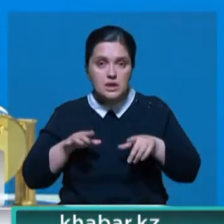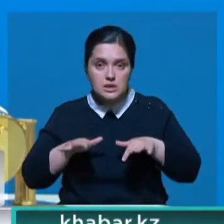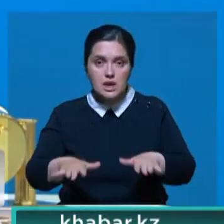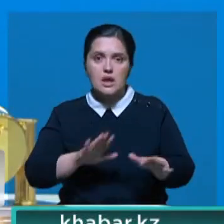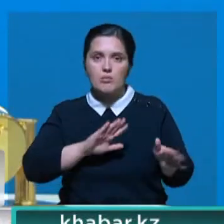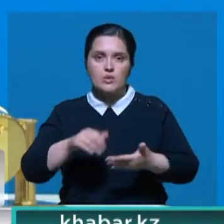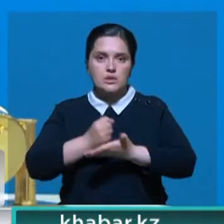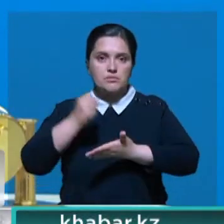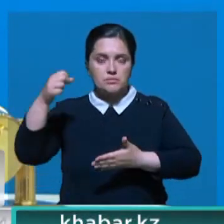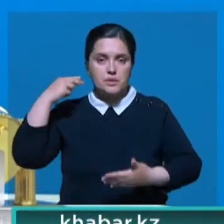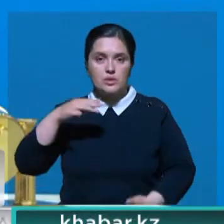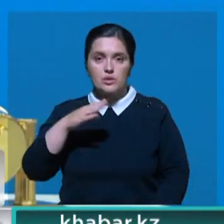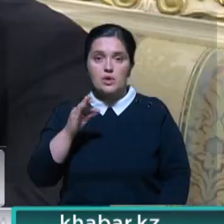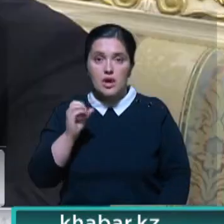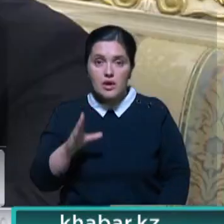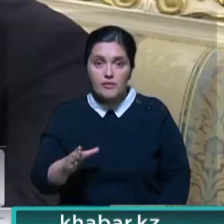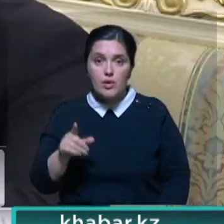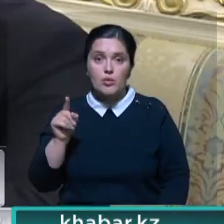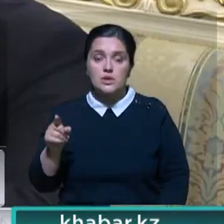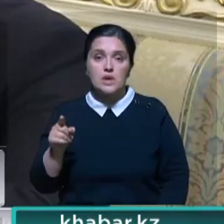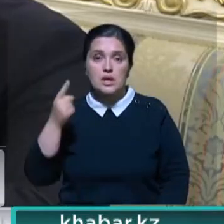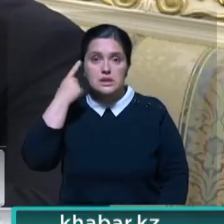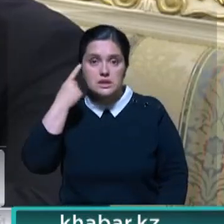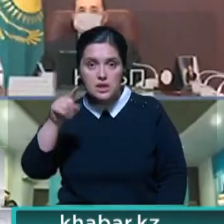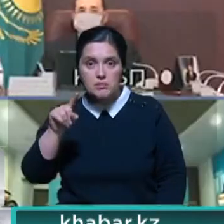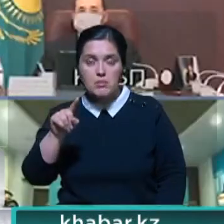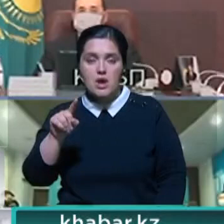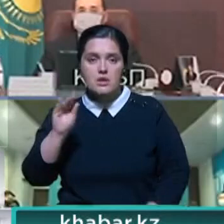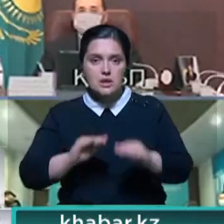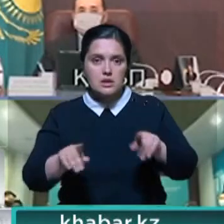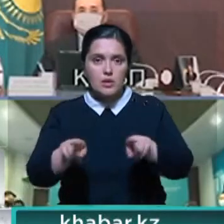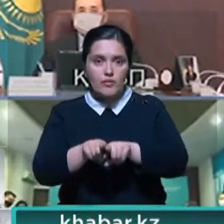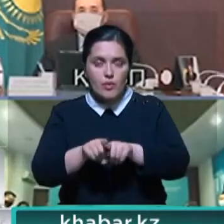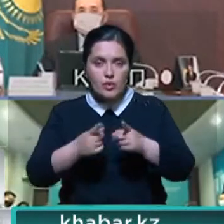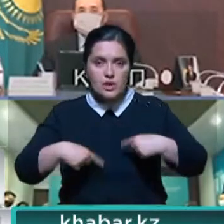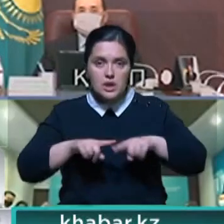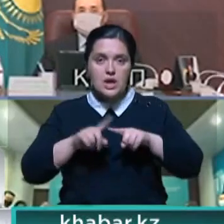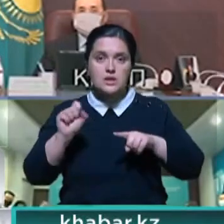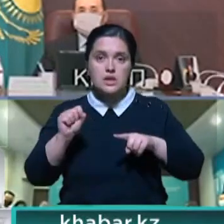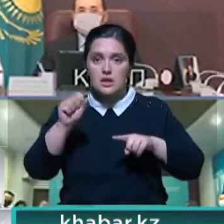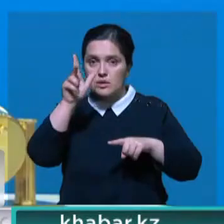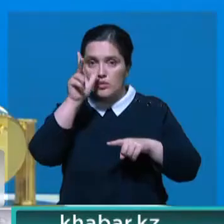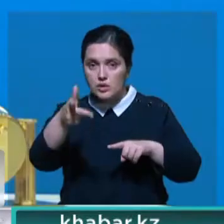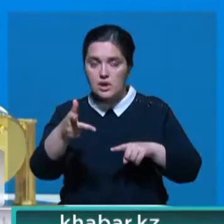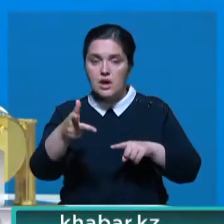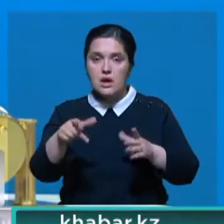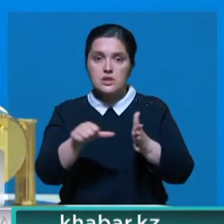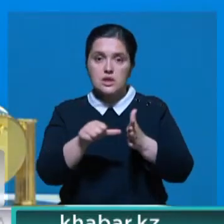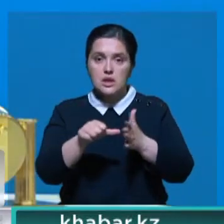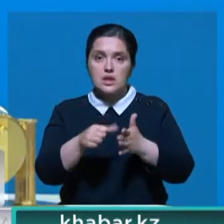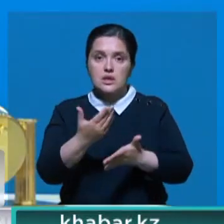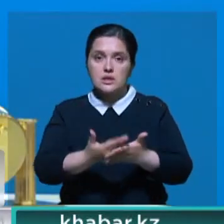после инаугурации президента Токаева. Собственно, он и стал инициатором идеи создания такого органа. За 3 года